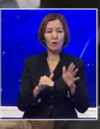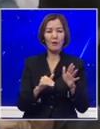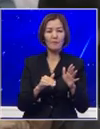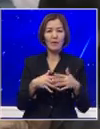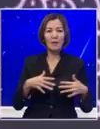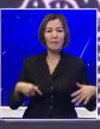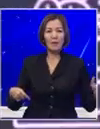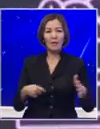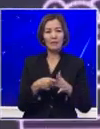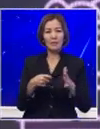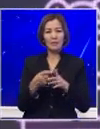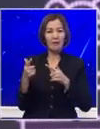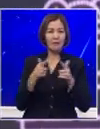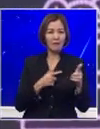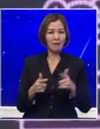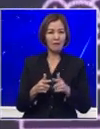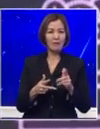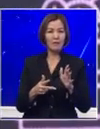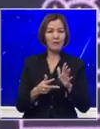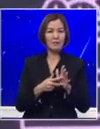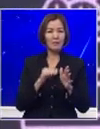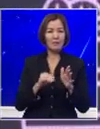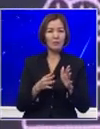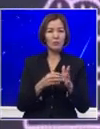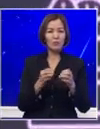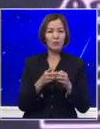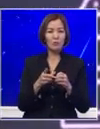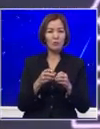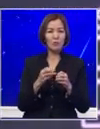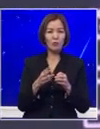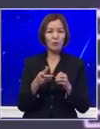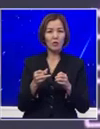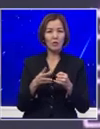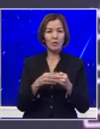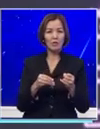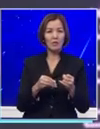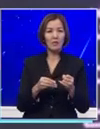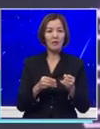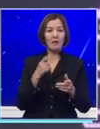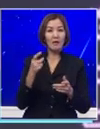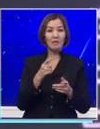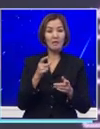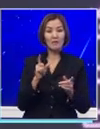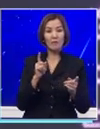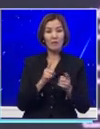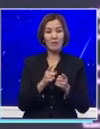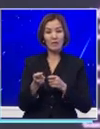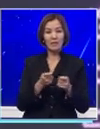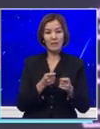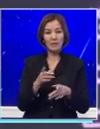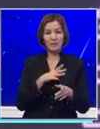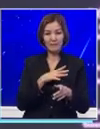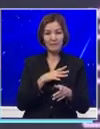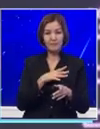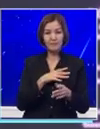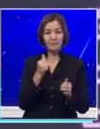448,7 мың тонна мал азығы дайындалды. Енді бағана біраз шаруашылықтармен кездестік, ауыл әкімдерімен кездестік. Әр